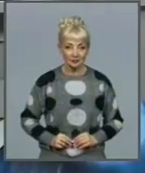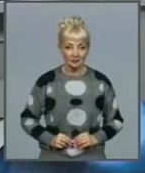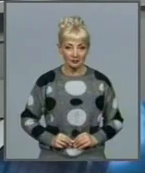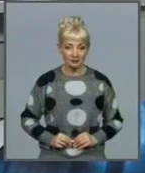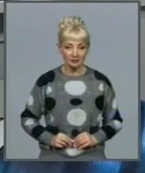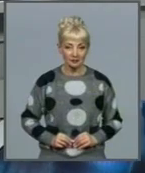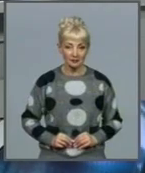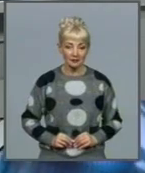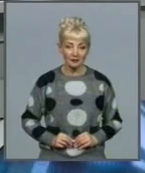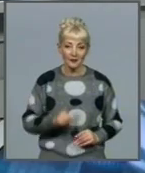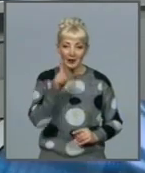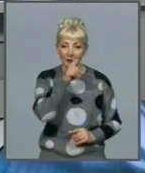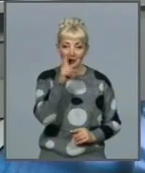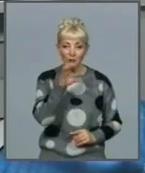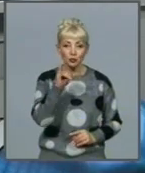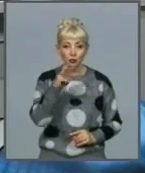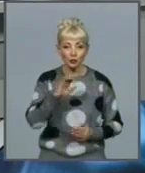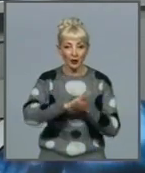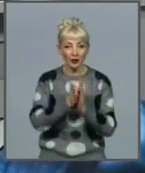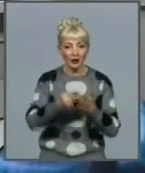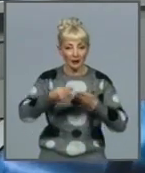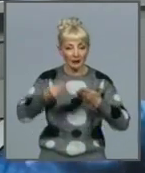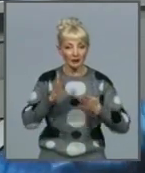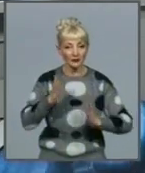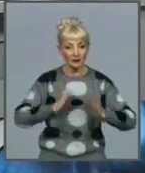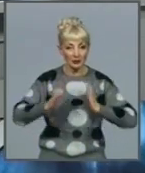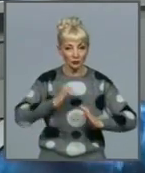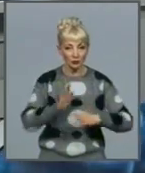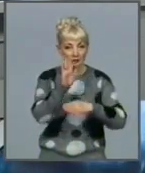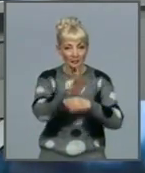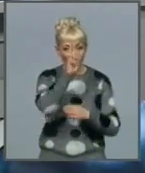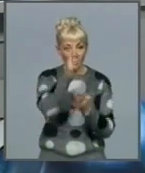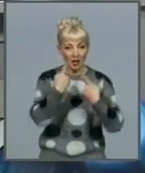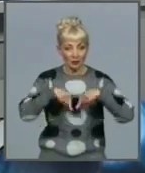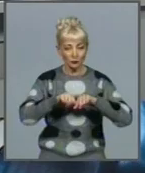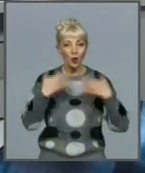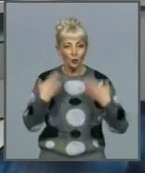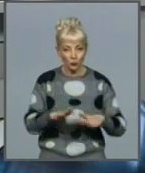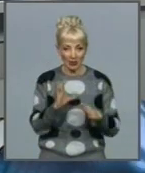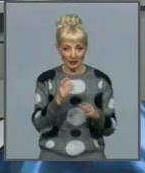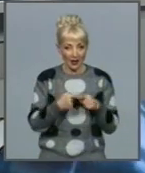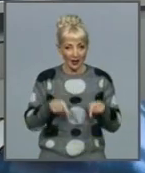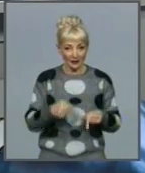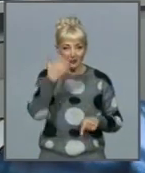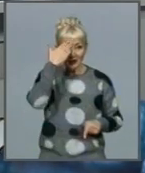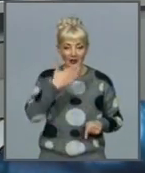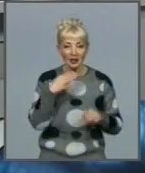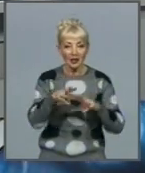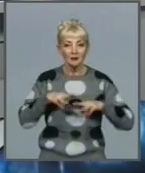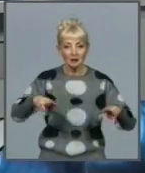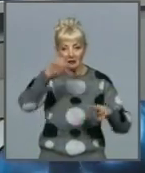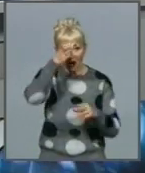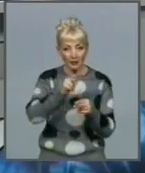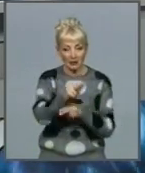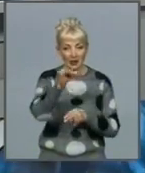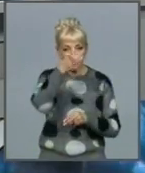суму контракту у вищих навчальних закладах встановлюватиме держава вже з цього літа. У Міністерстві освіти та науки вважають, що ціна за навчання є